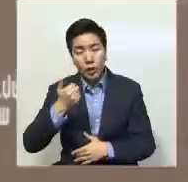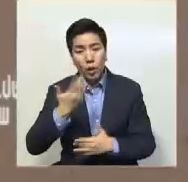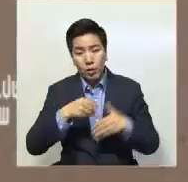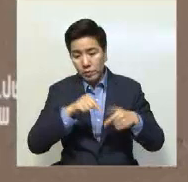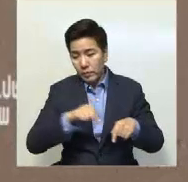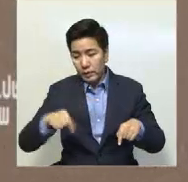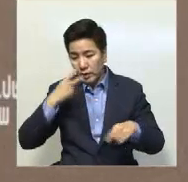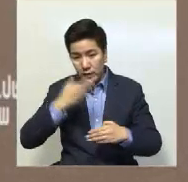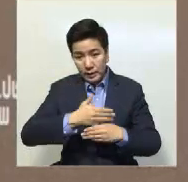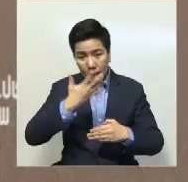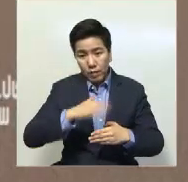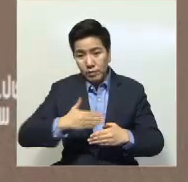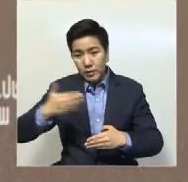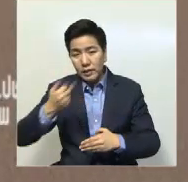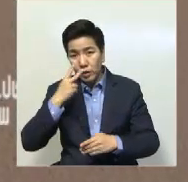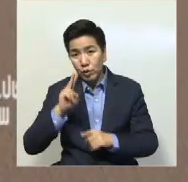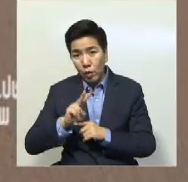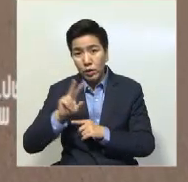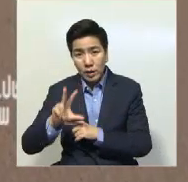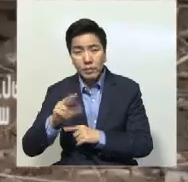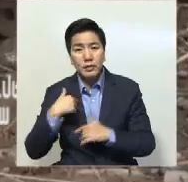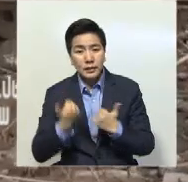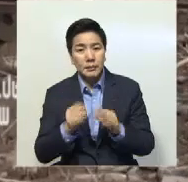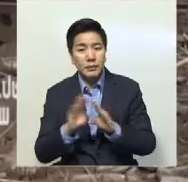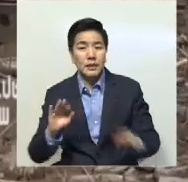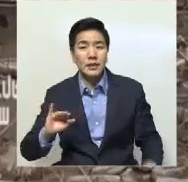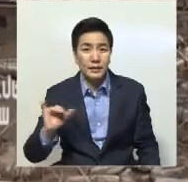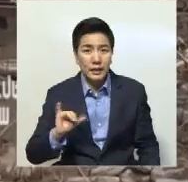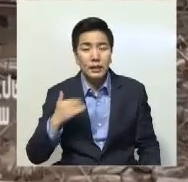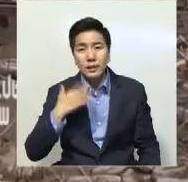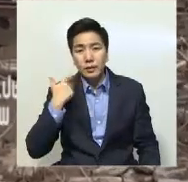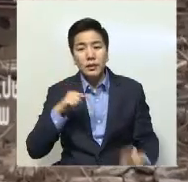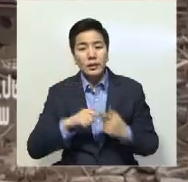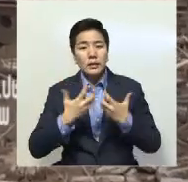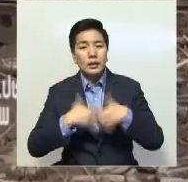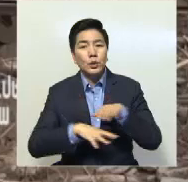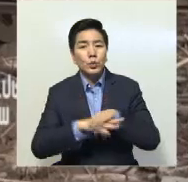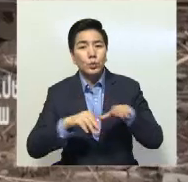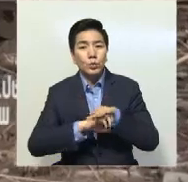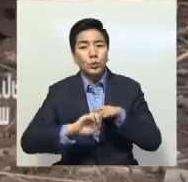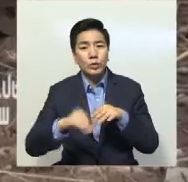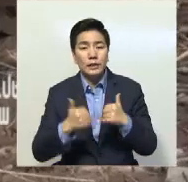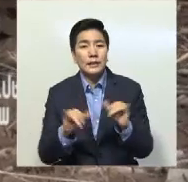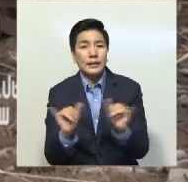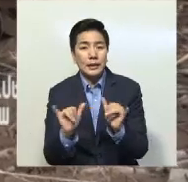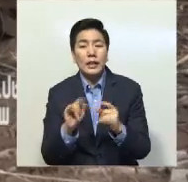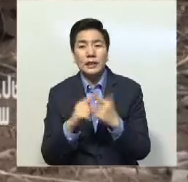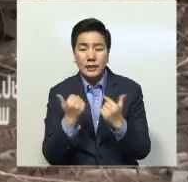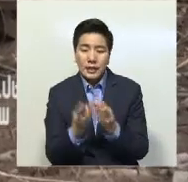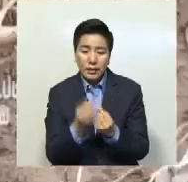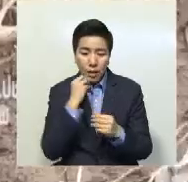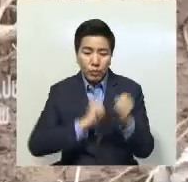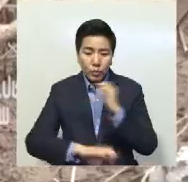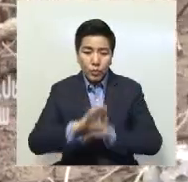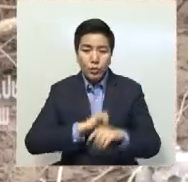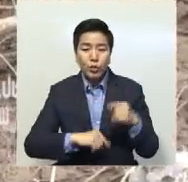ระบายน้ำบานที่2 ส่วนบานที่3 อันนี้ยังเปิดไม่ได้เพราะว่าติดตั้งเครื่องสูบน้ำไฟฟ้าขนาดใหญ่ไว้และยังคงเร่งสูบน้ำ